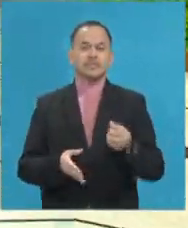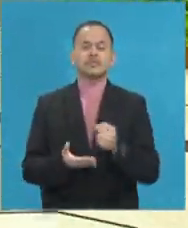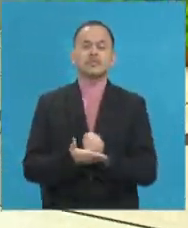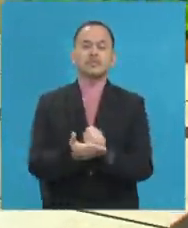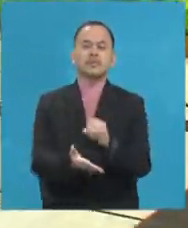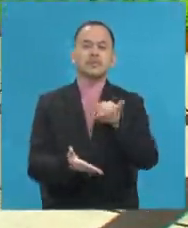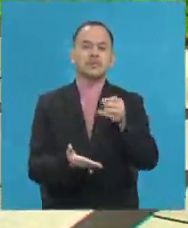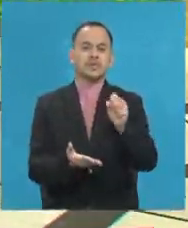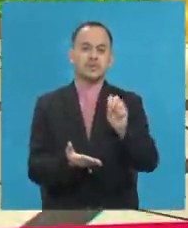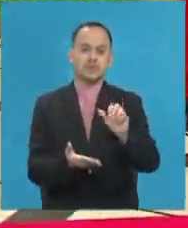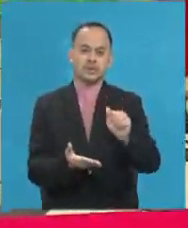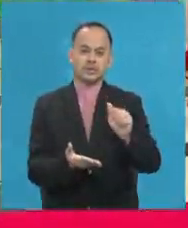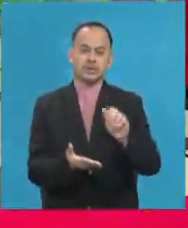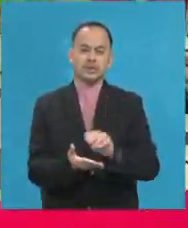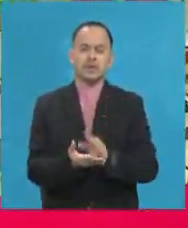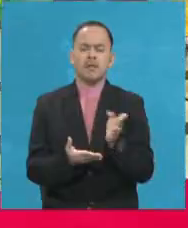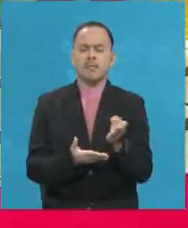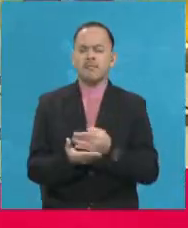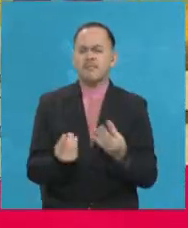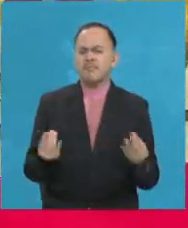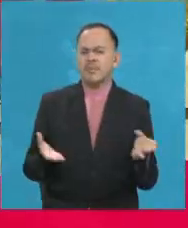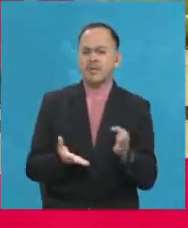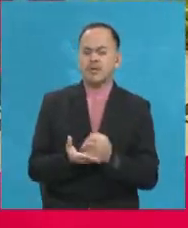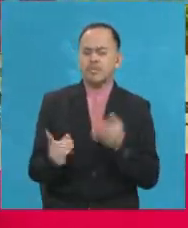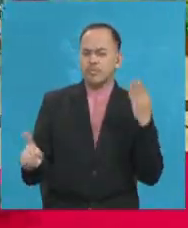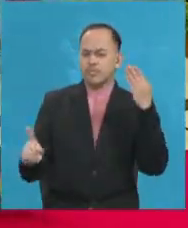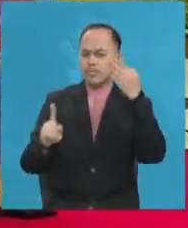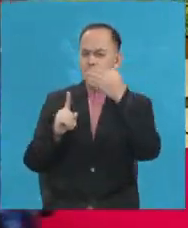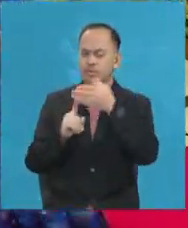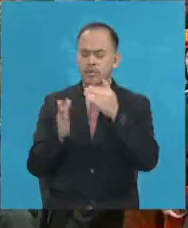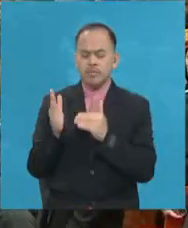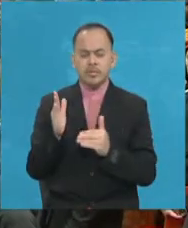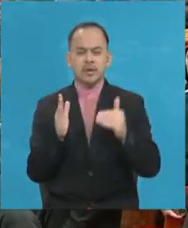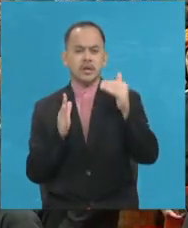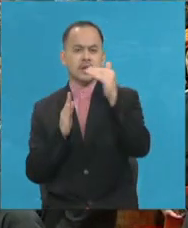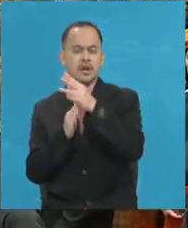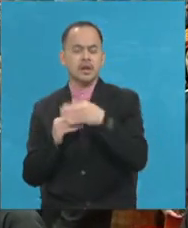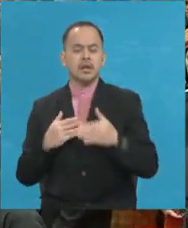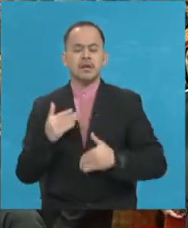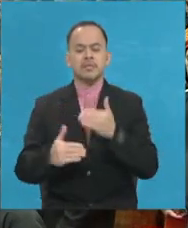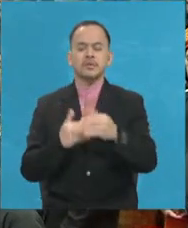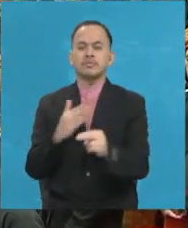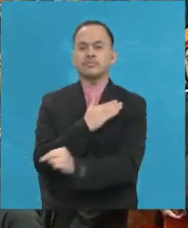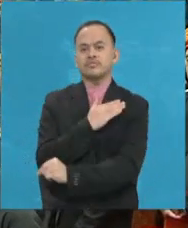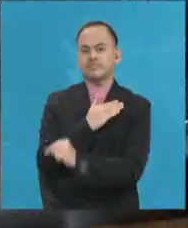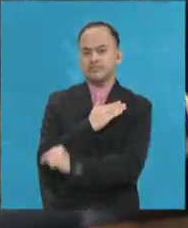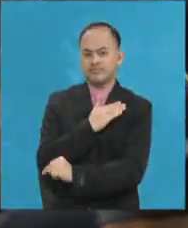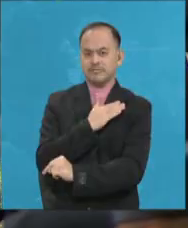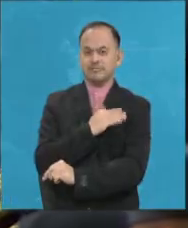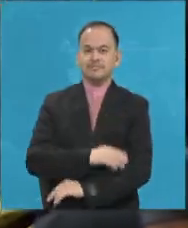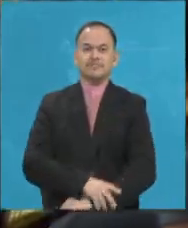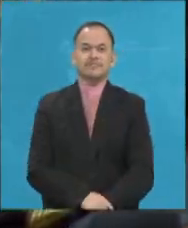yang diberikan dalam pelbagai bidang yang mampu menjurus kepada peningkatan dan kemajuan negara